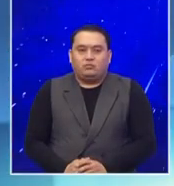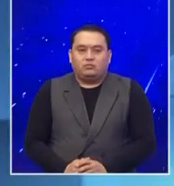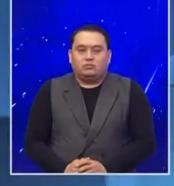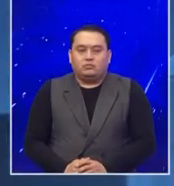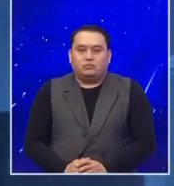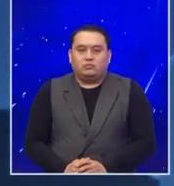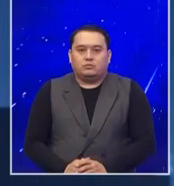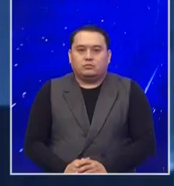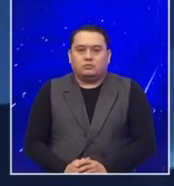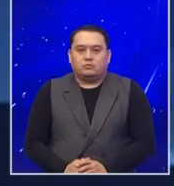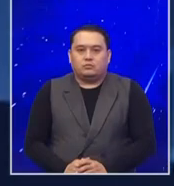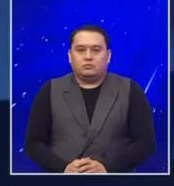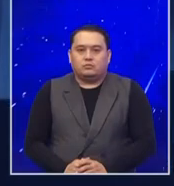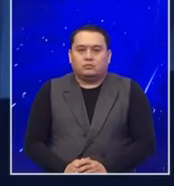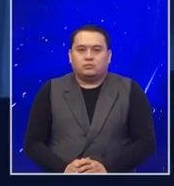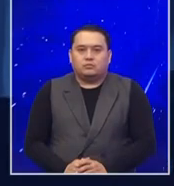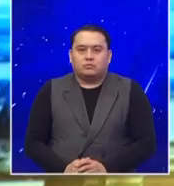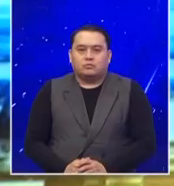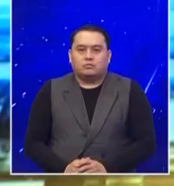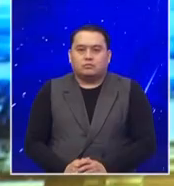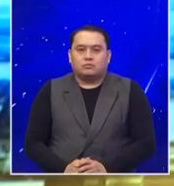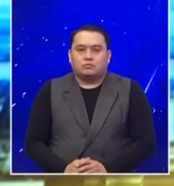ЖТСУ, Ескелдинский район.